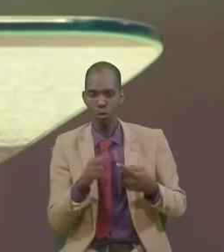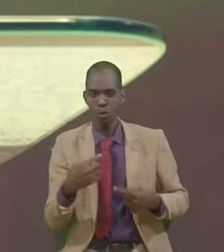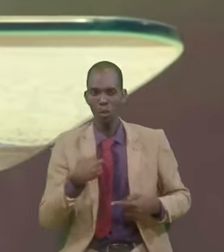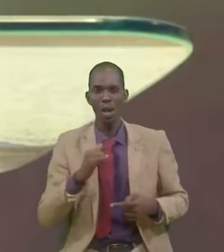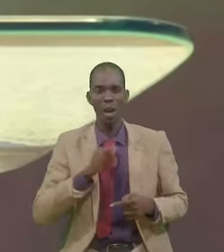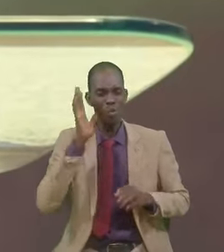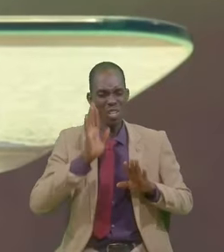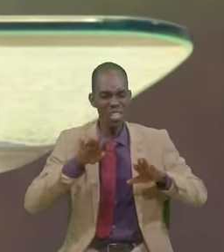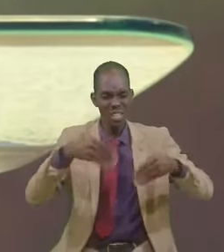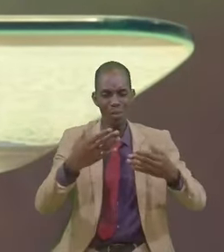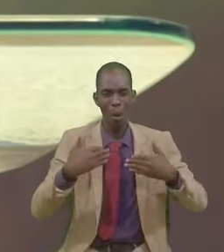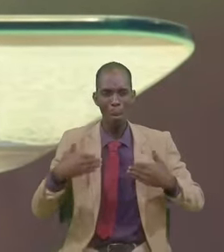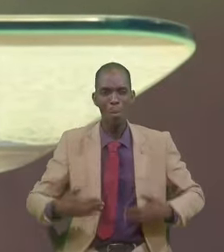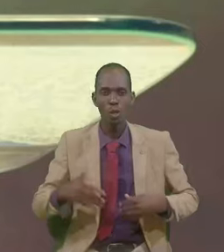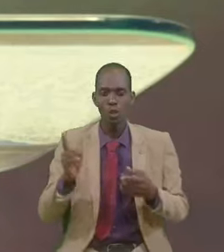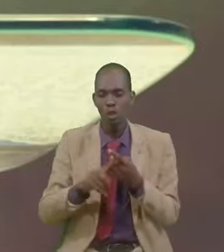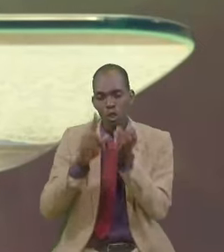aux bêtes des champs.